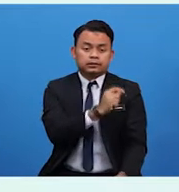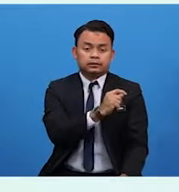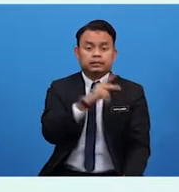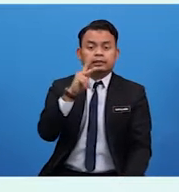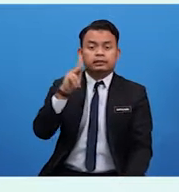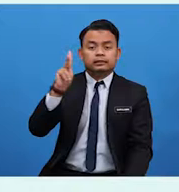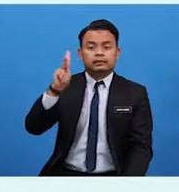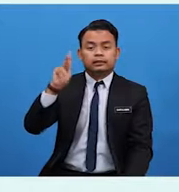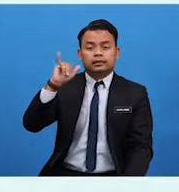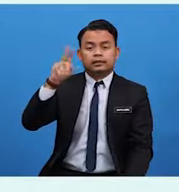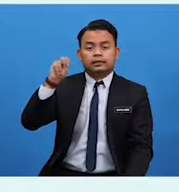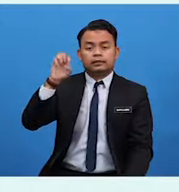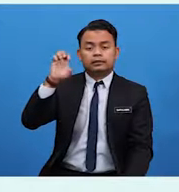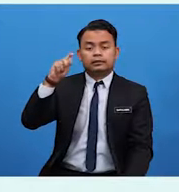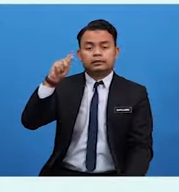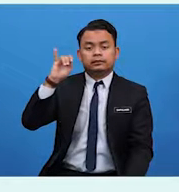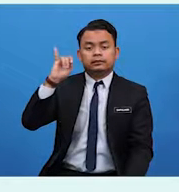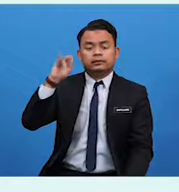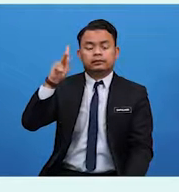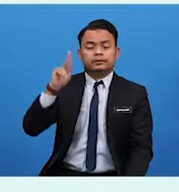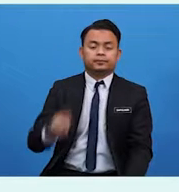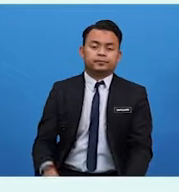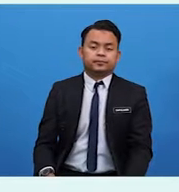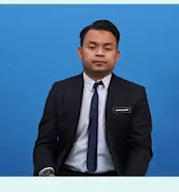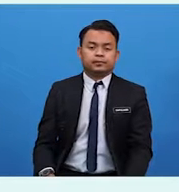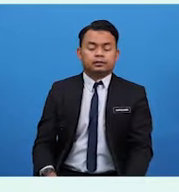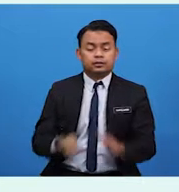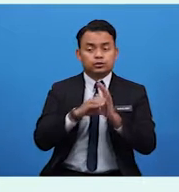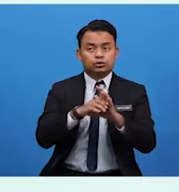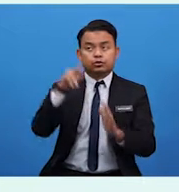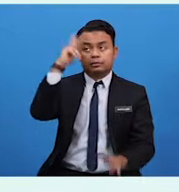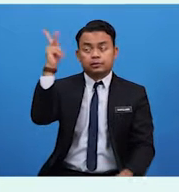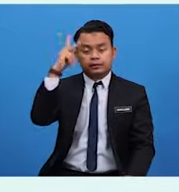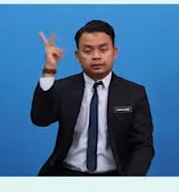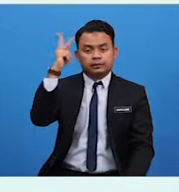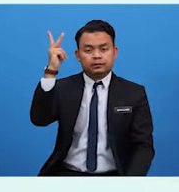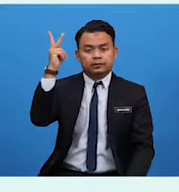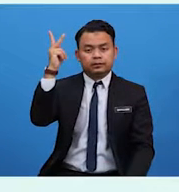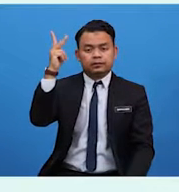Bila ada tenaga elektrik, bilah kipas akan berpusing dan menghasilkan putaran.